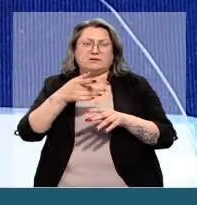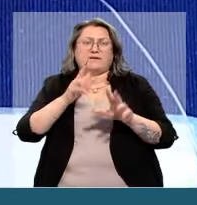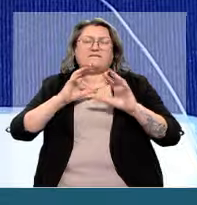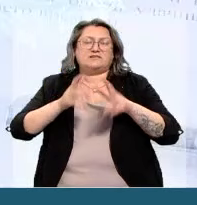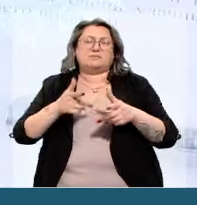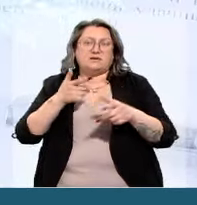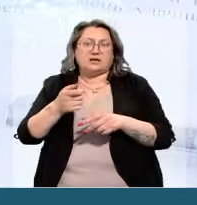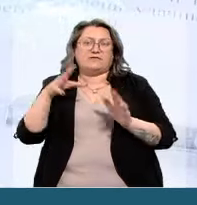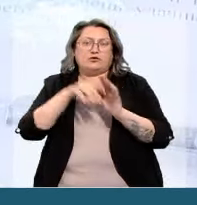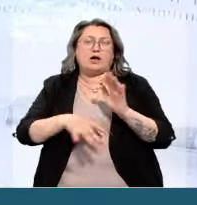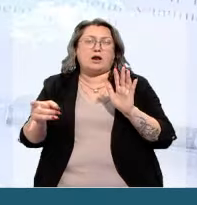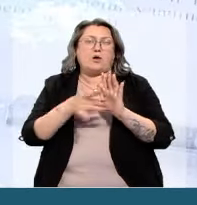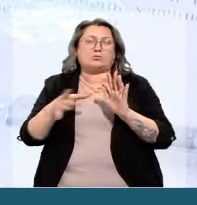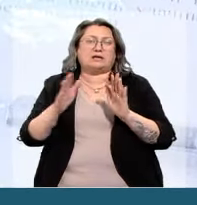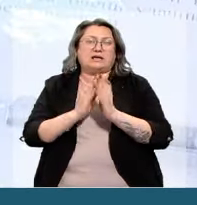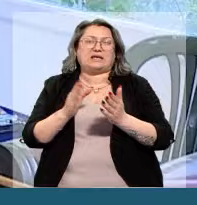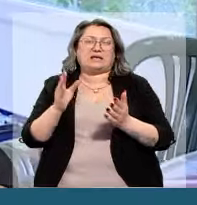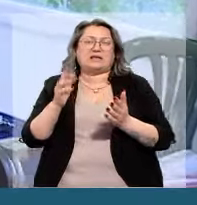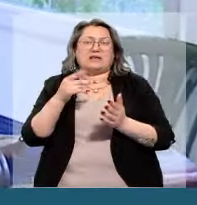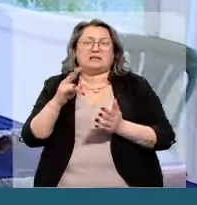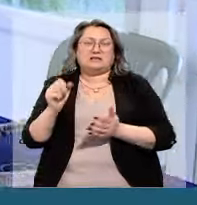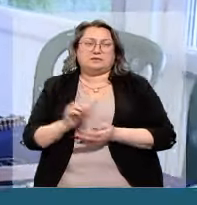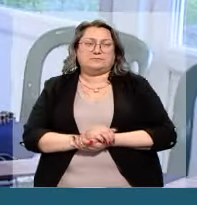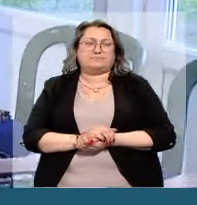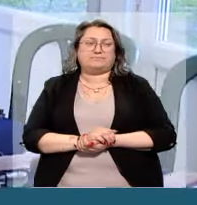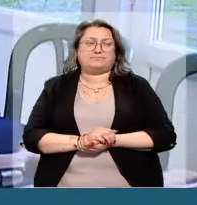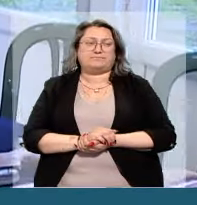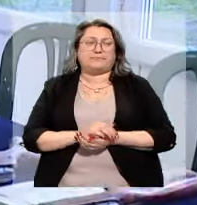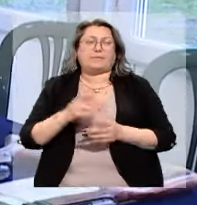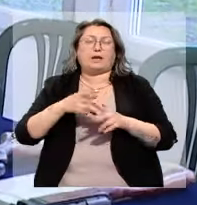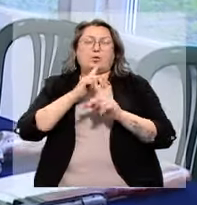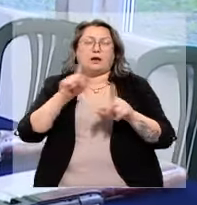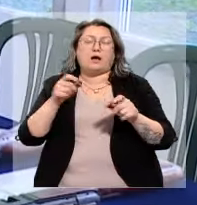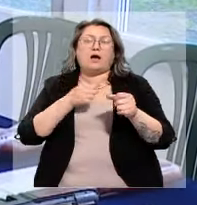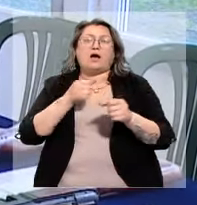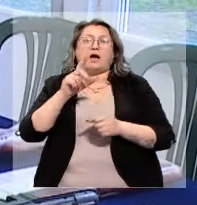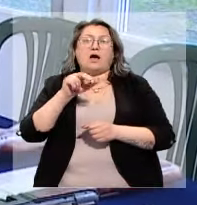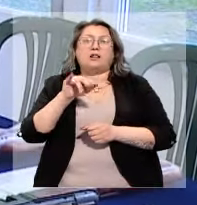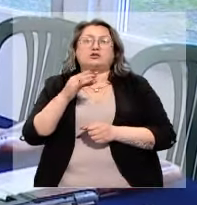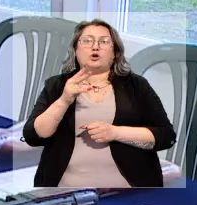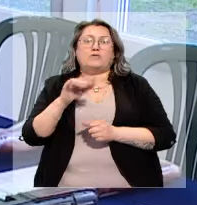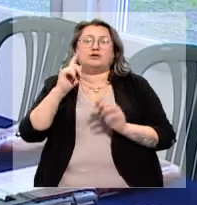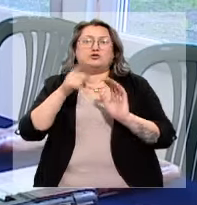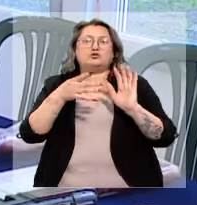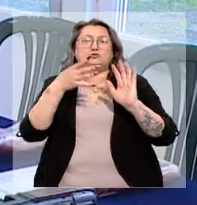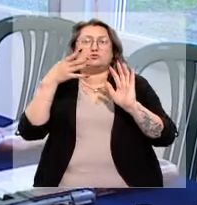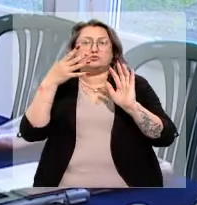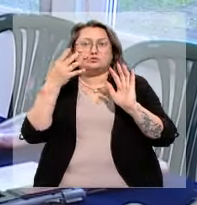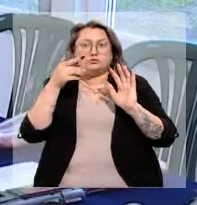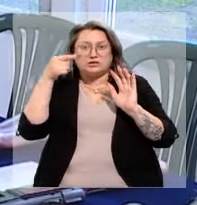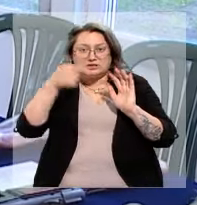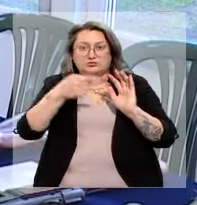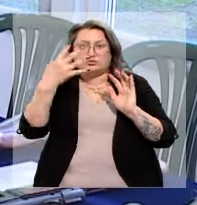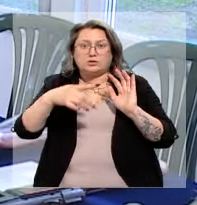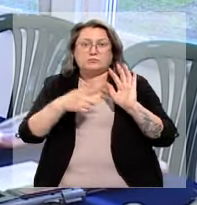мире, включенным в Книгу рекордов Гиннесса. Перед вами уникальный образец автомата Калашникова образца 1047